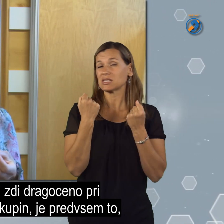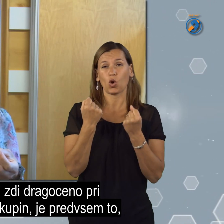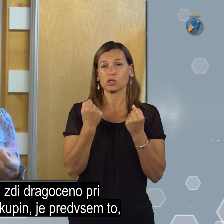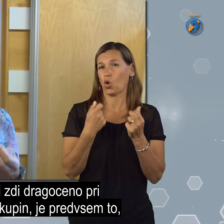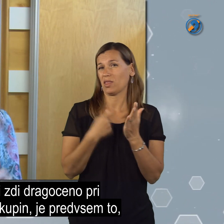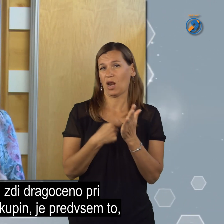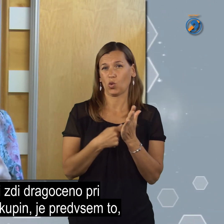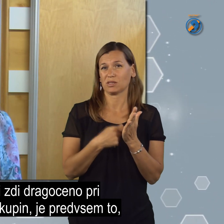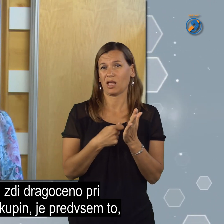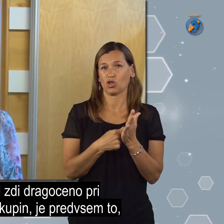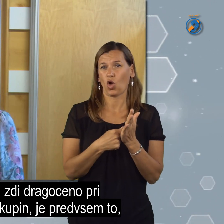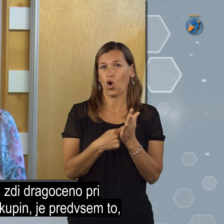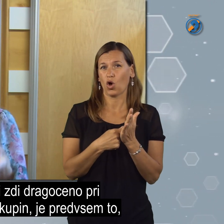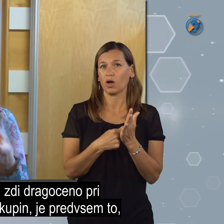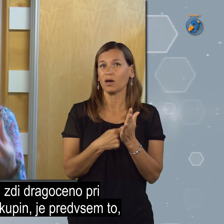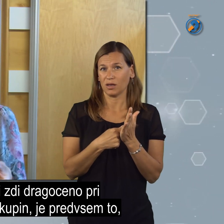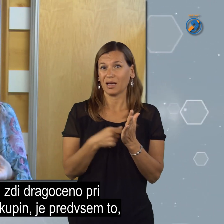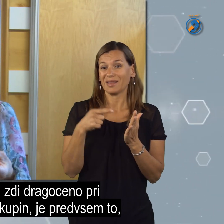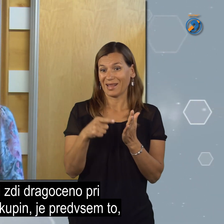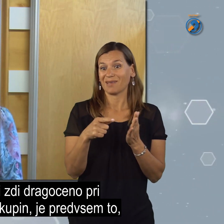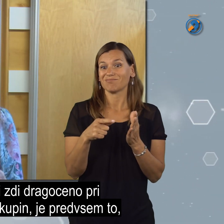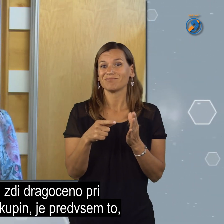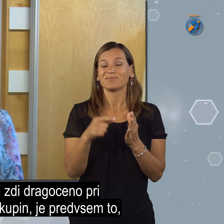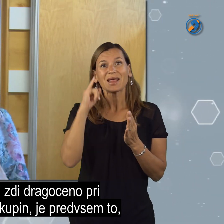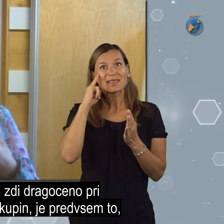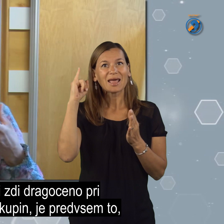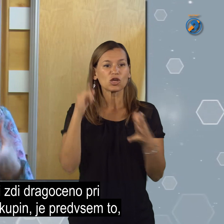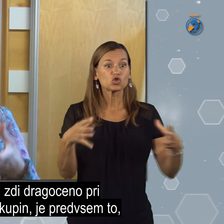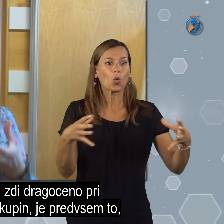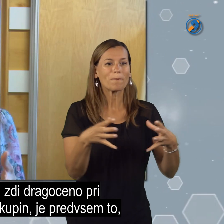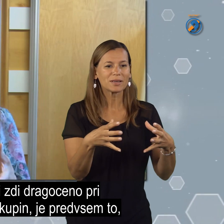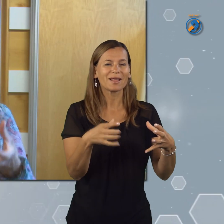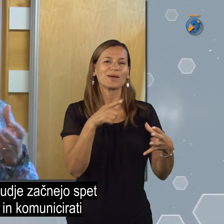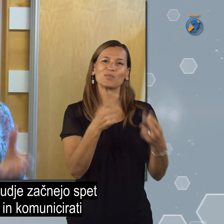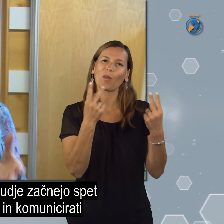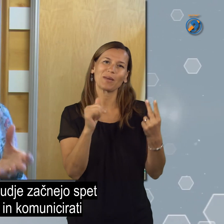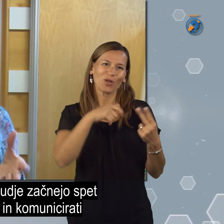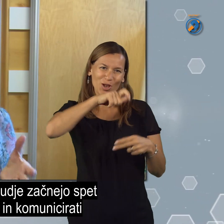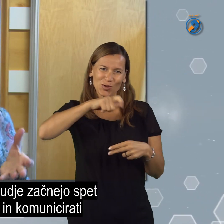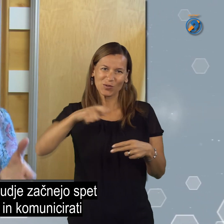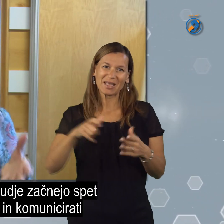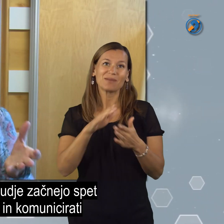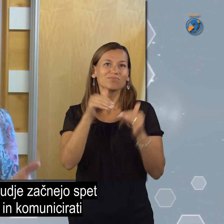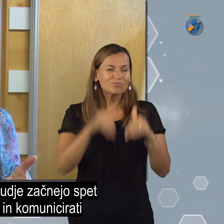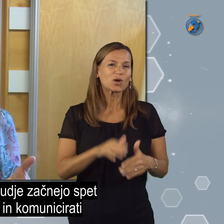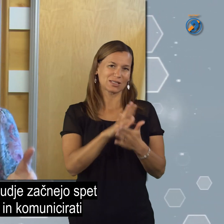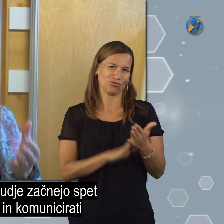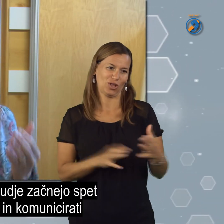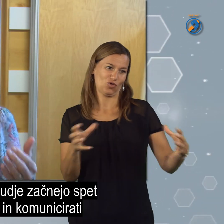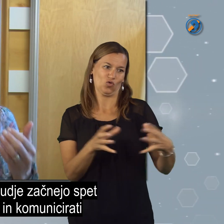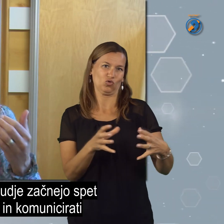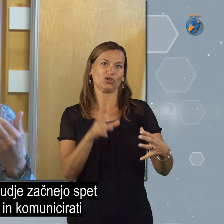se mi zdi zelo dragoceno s temi idejami skupin, je predvsem to, da se te ljudje spet začnejo